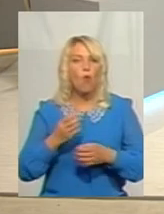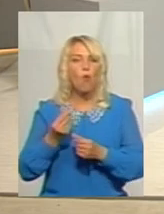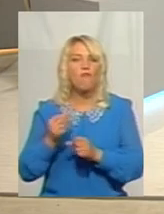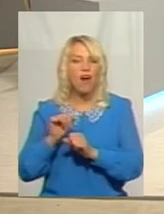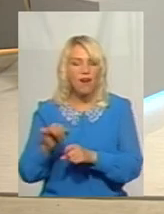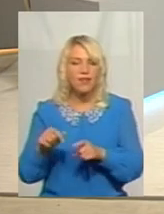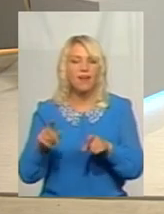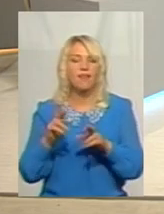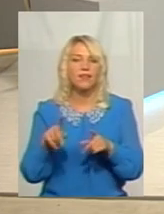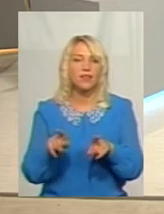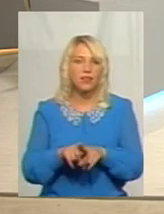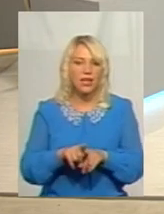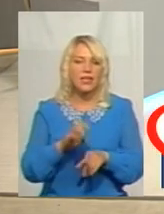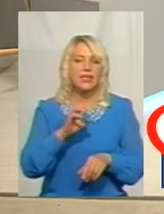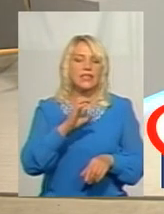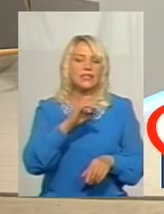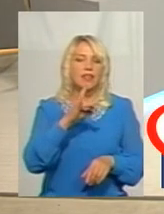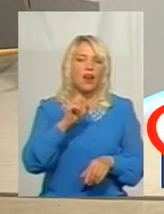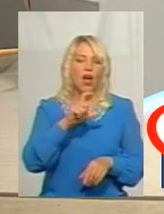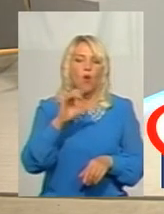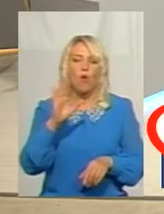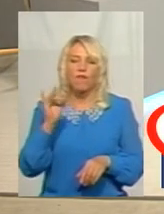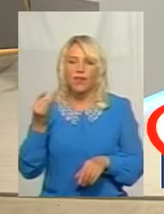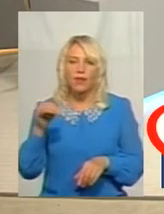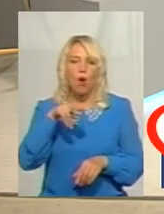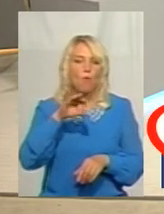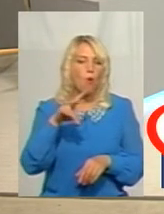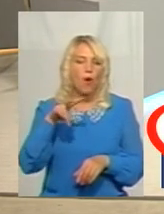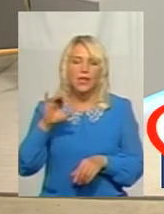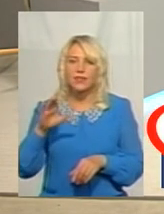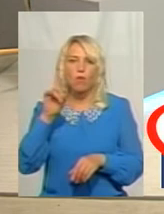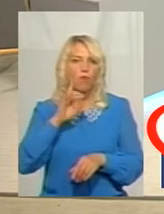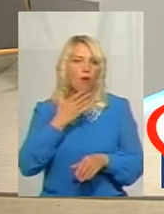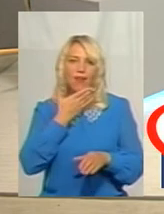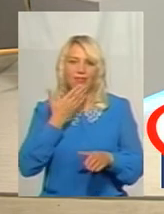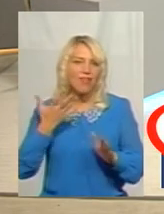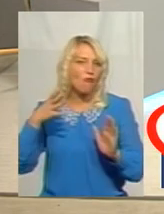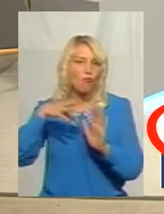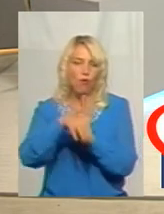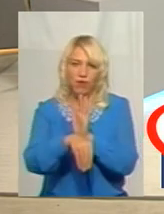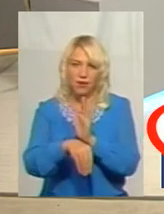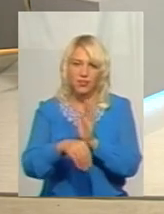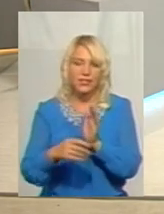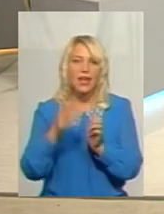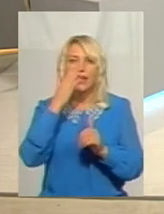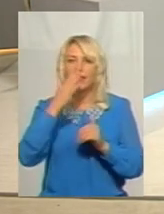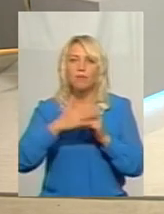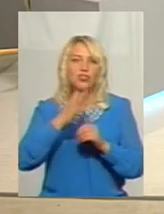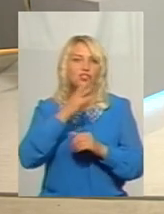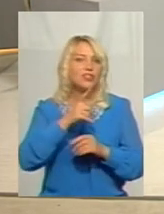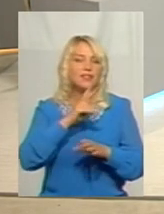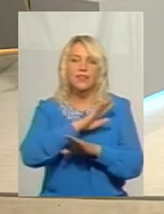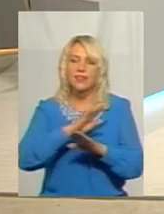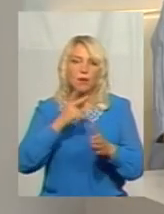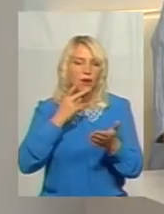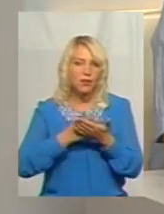страховими полісами, воно в Україні поки що не впроваджується і, наскільки я знаю, найближчий час не передбачається. Тим не менше,